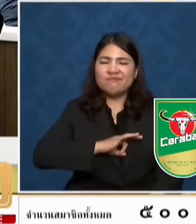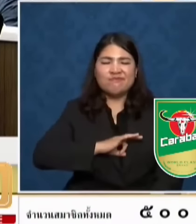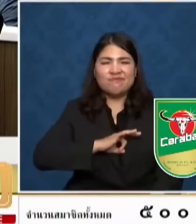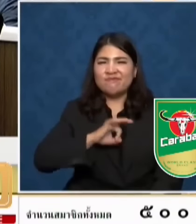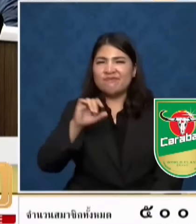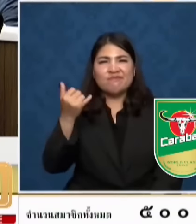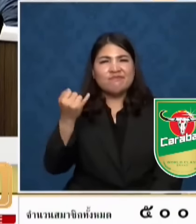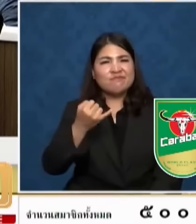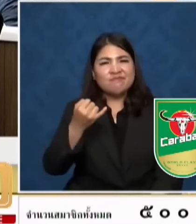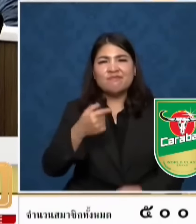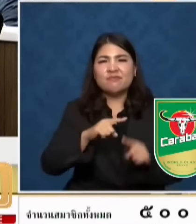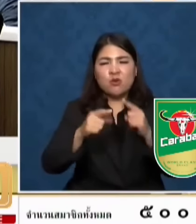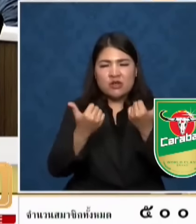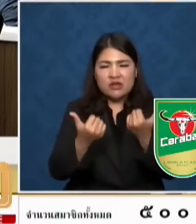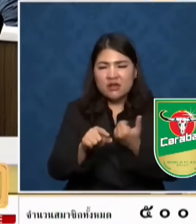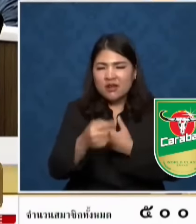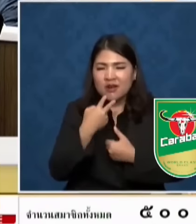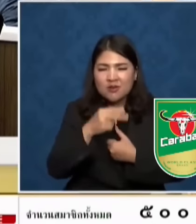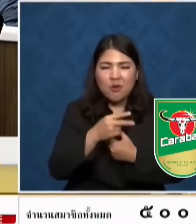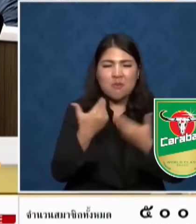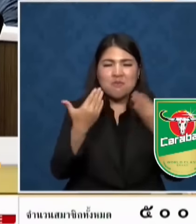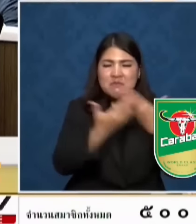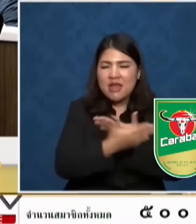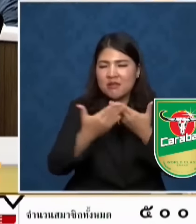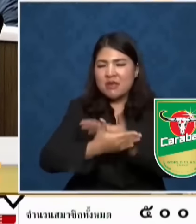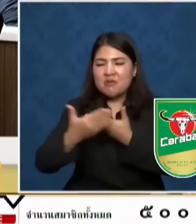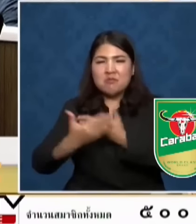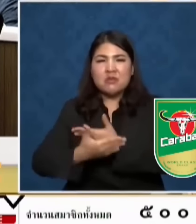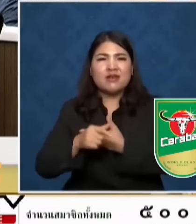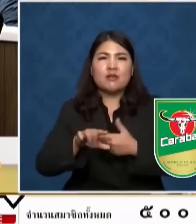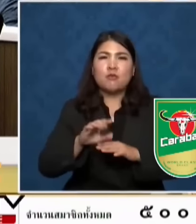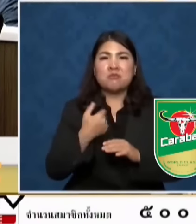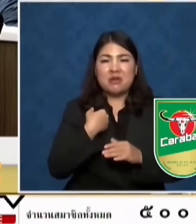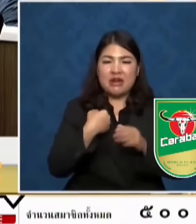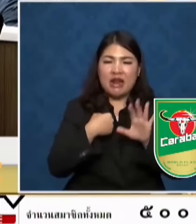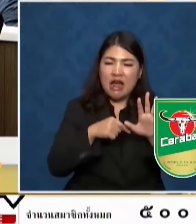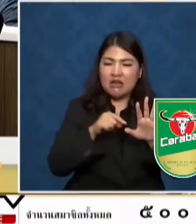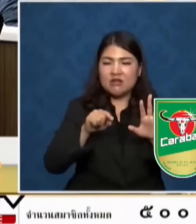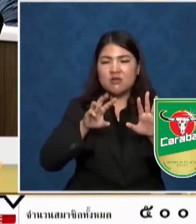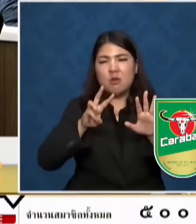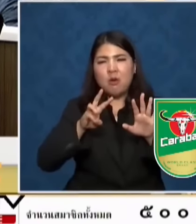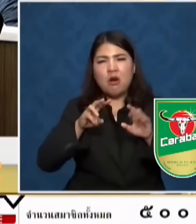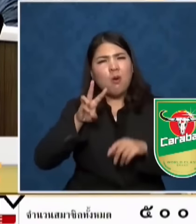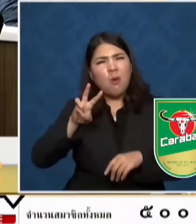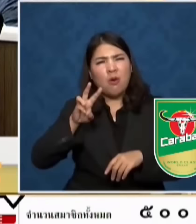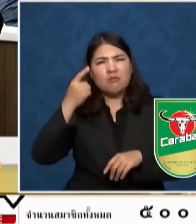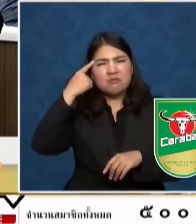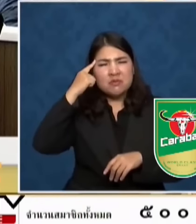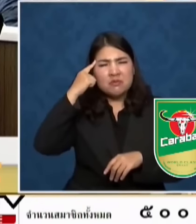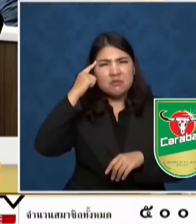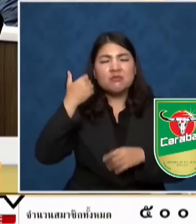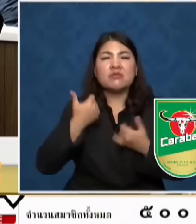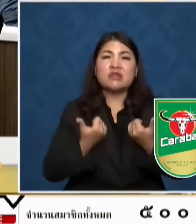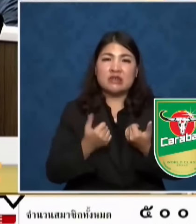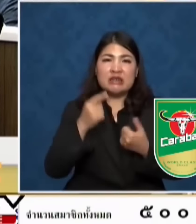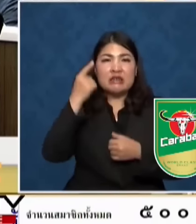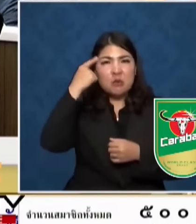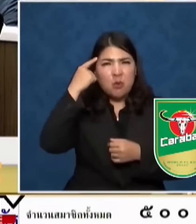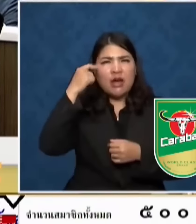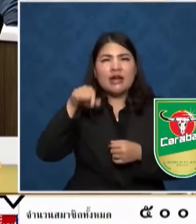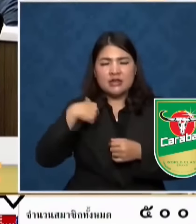อเค แค่นั้นพอโดยหลักคุณหมายก็ตั้งคำถามเรื่องวอลเล็ตนั่นแหละที่มาของเงินสรุปจะเอายังไงกันแน ่ครับ ปรากฏพอคุณหม